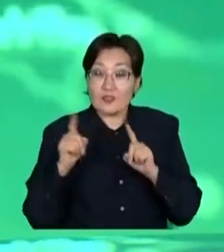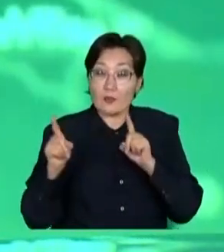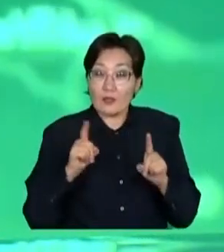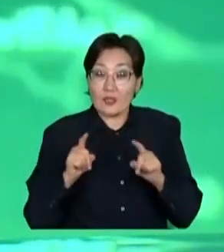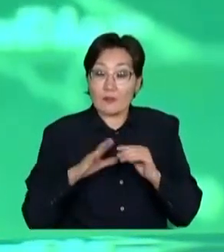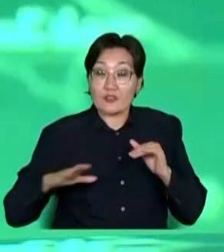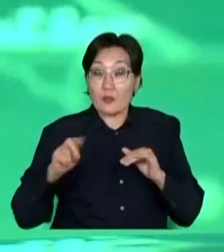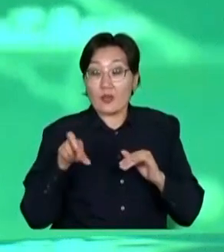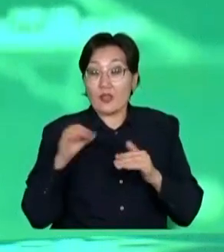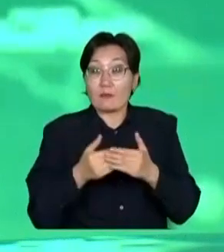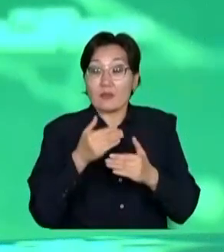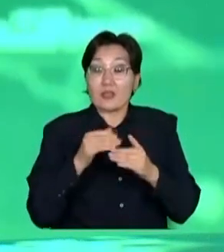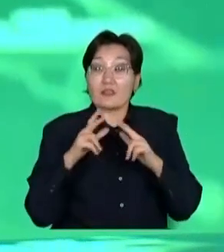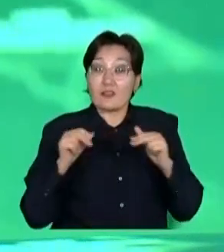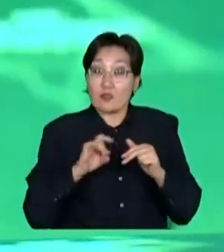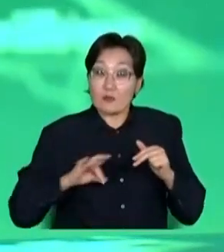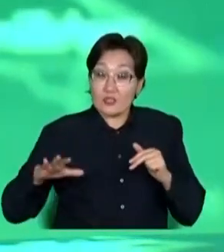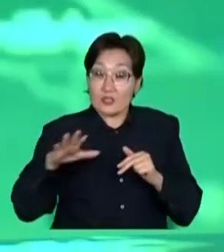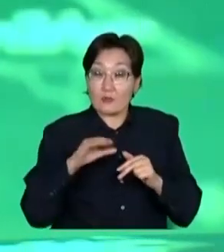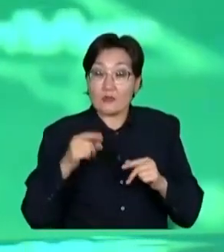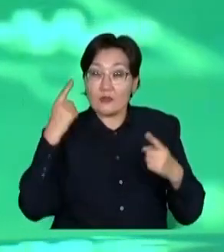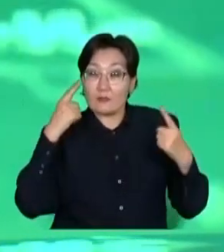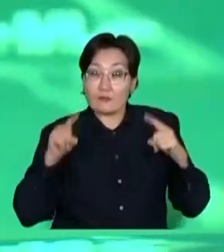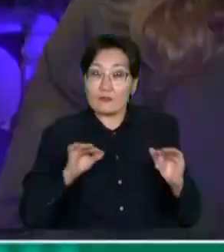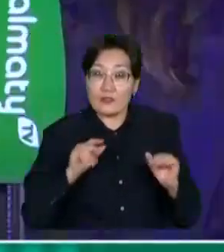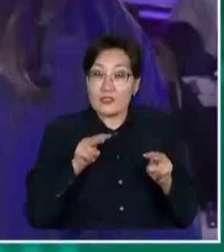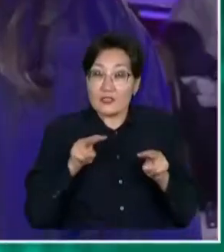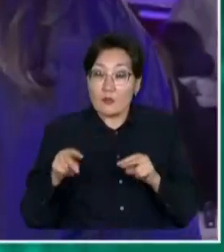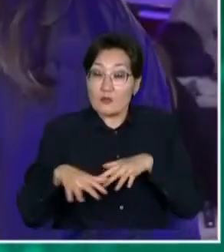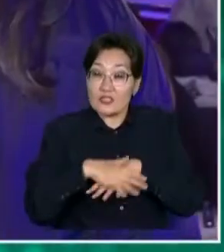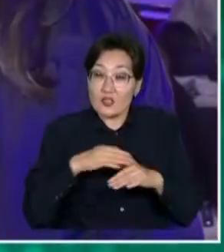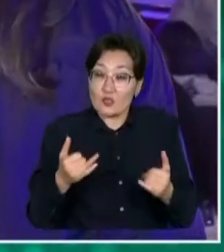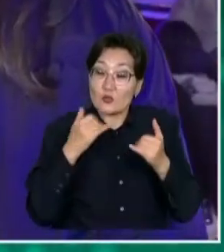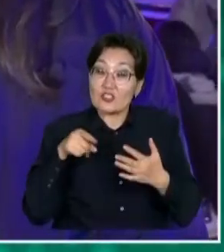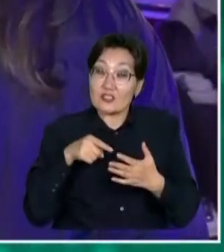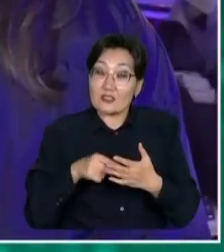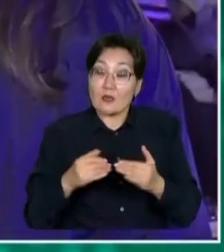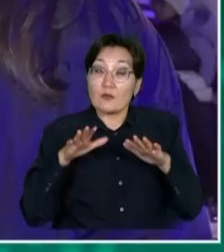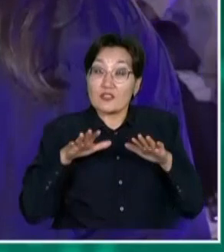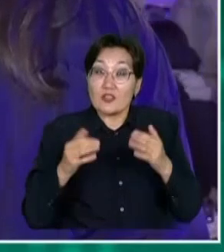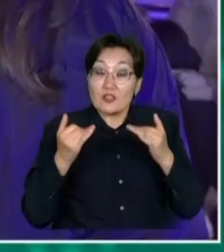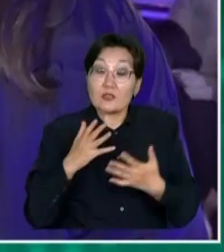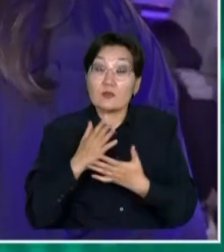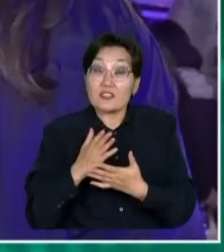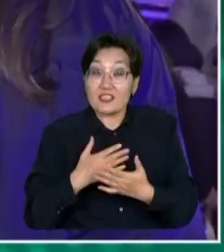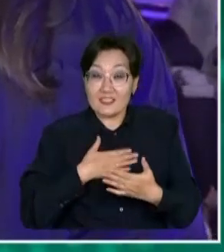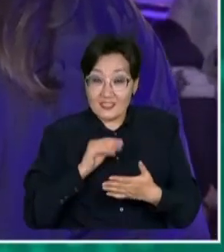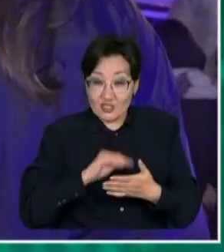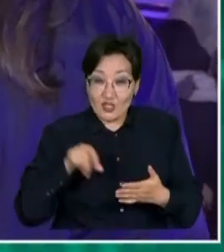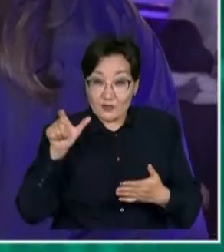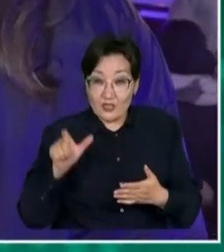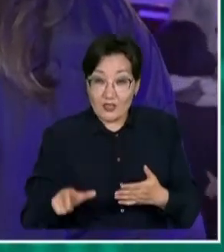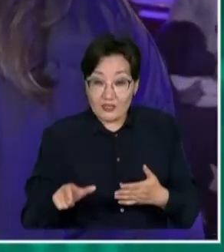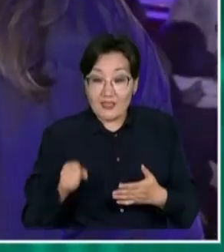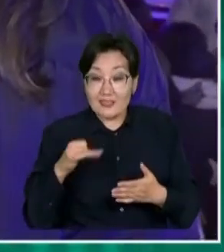площади Абая перед Дворцом Республики. За сказочным действом наблюдали жители и гости города. На месте сейчас находится и наш корреспондент